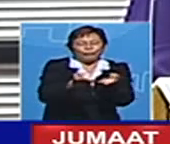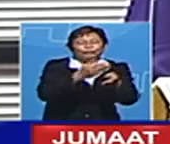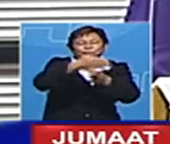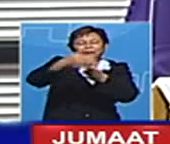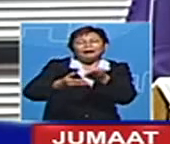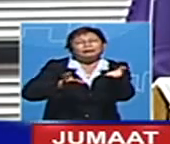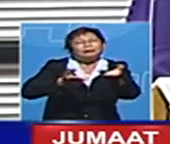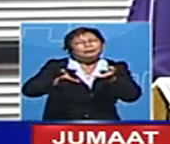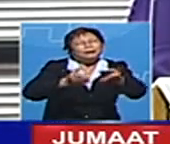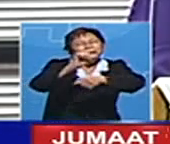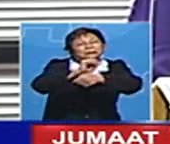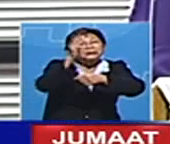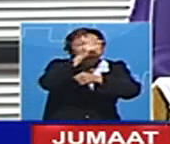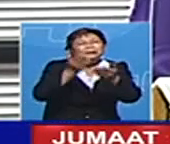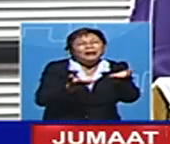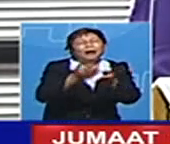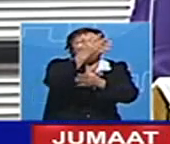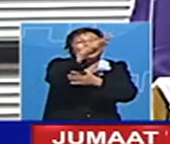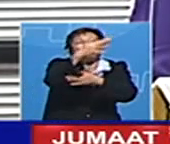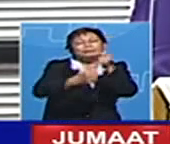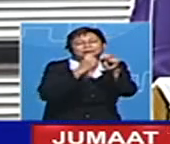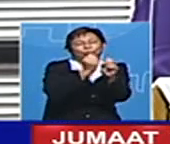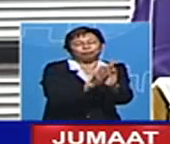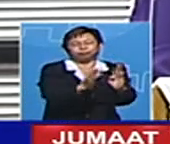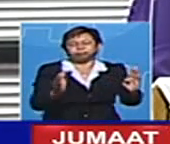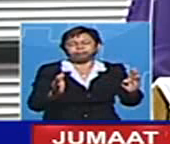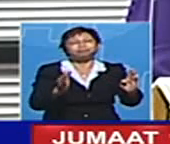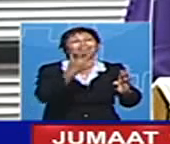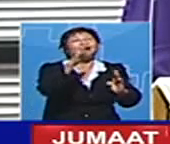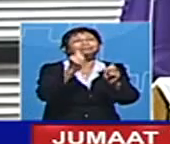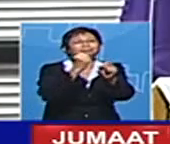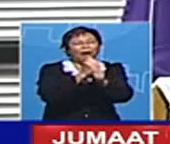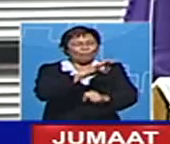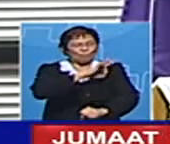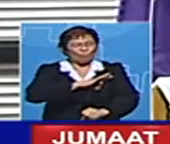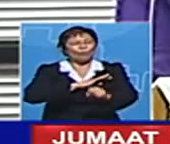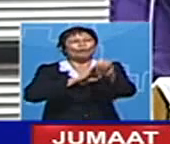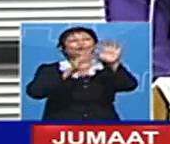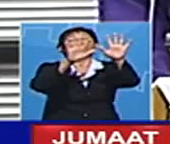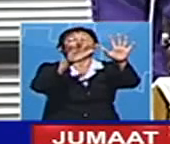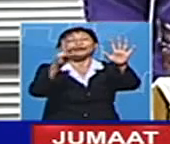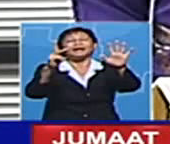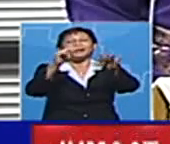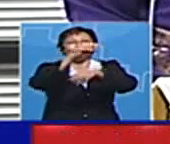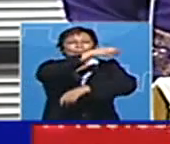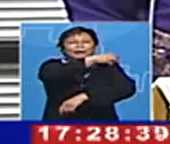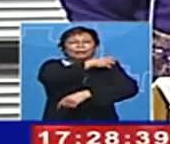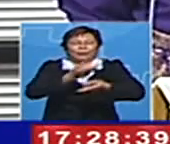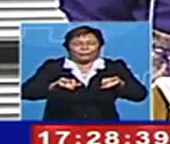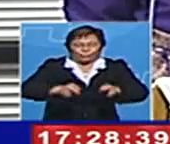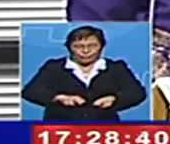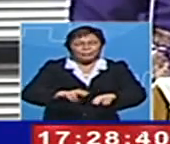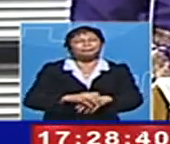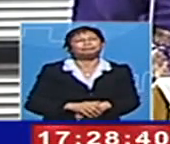berkhidmat sekurang-kurangnya 15 tahun ini akan memanfaatkan lebih 10000 pegawai